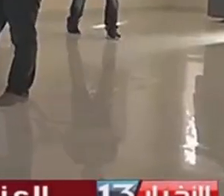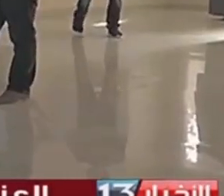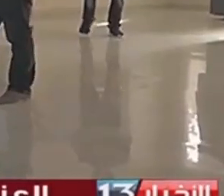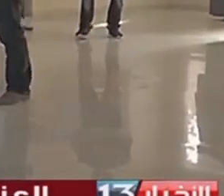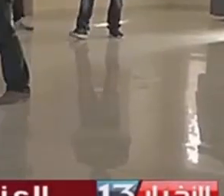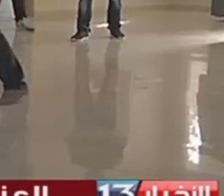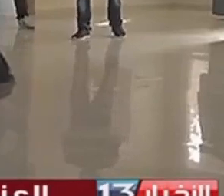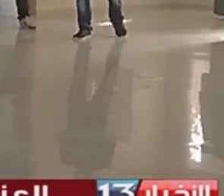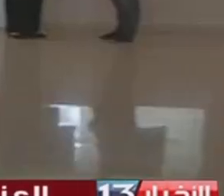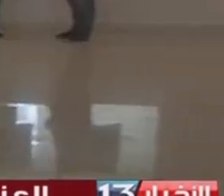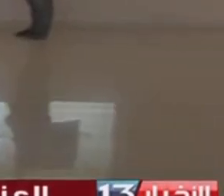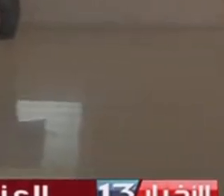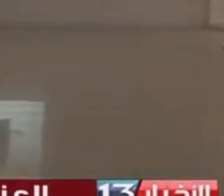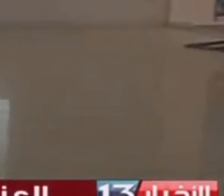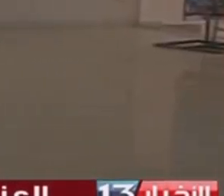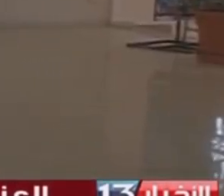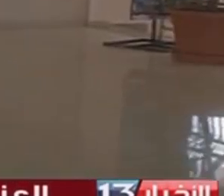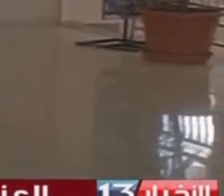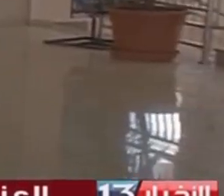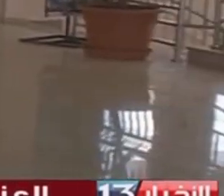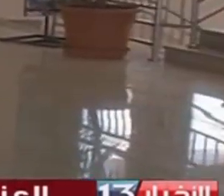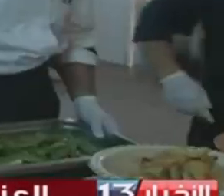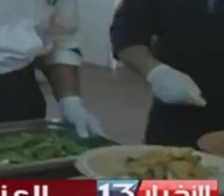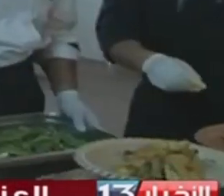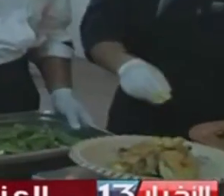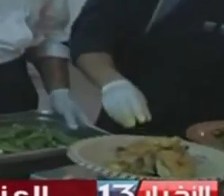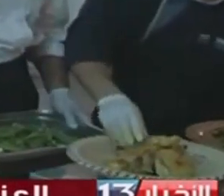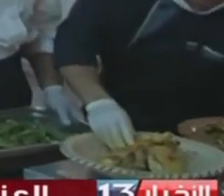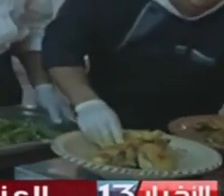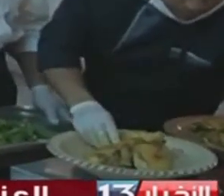السلطات الليبيه بالتسريع في اجراءات لعودتهم الى ليبيا